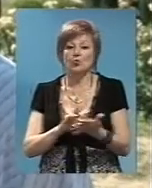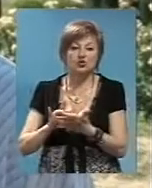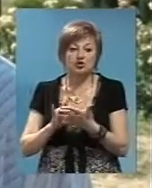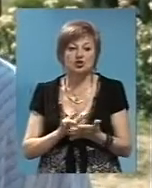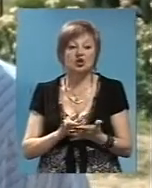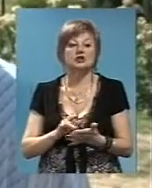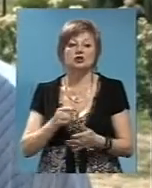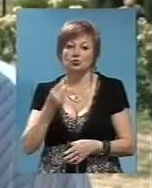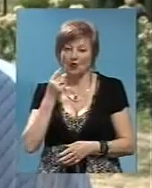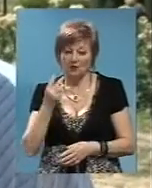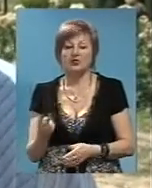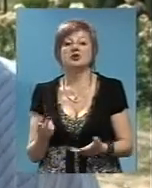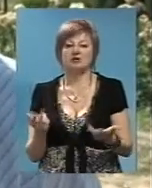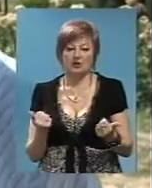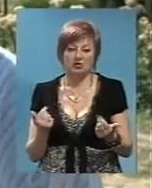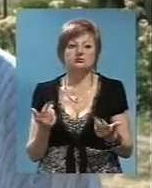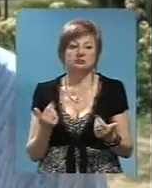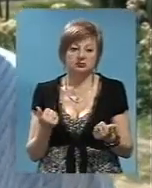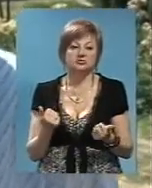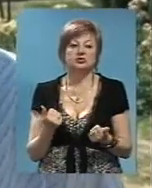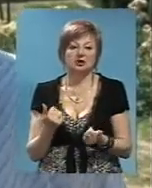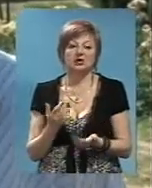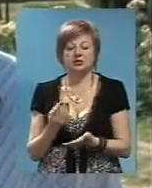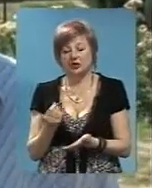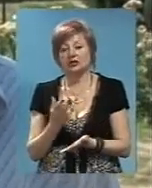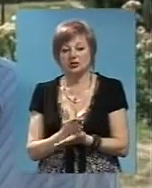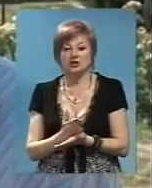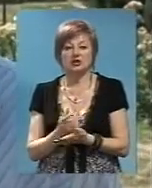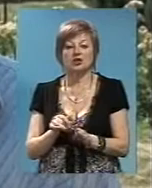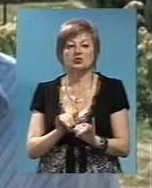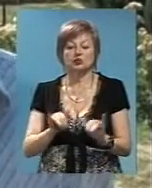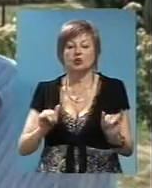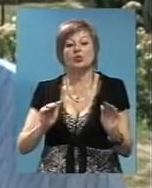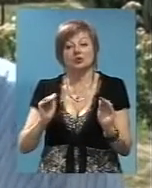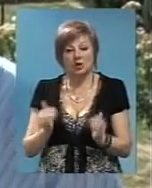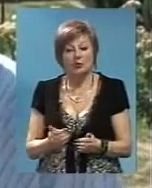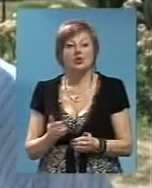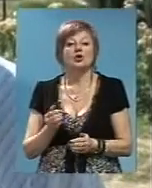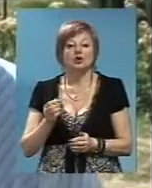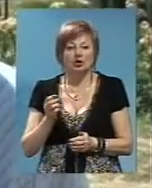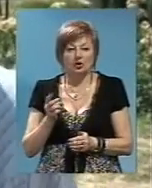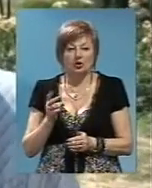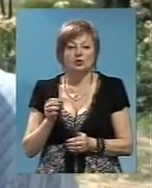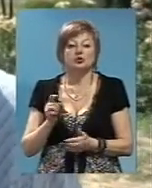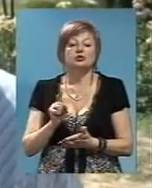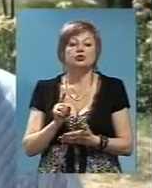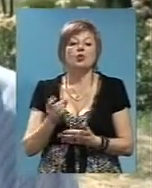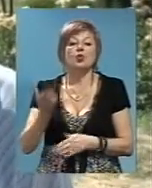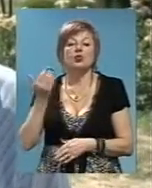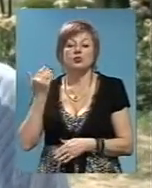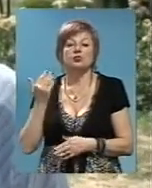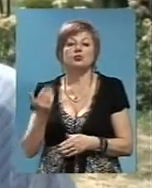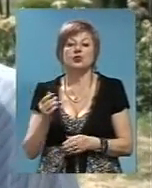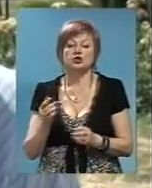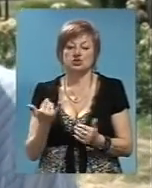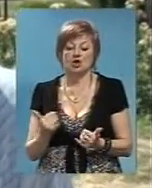Ну, видно, что, да, выделяются деньги, причем видно, что небольшие, ну, вернее, наоборот, большие деньги, чем раньше,